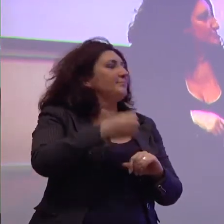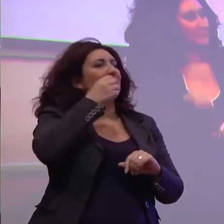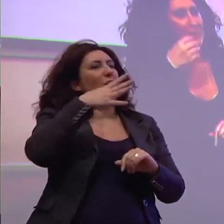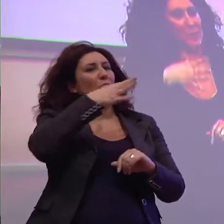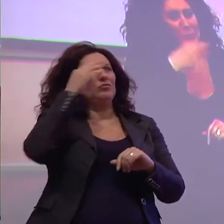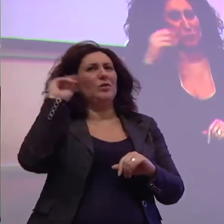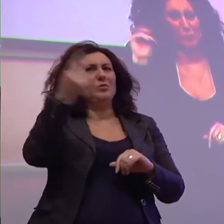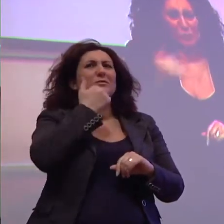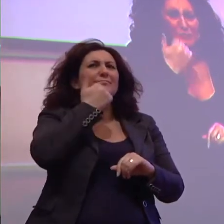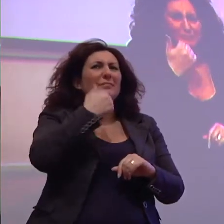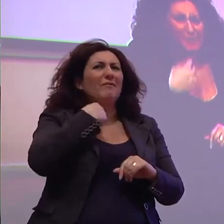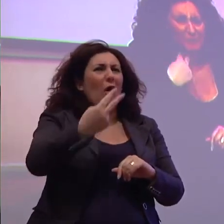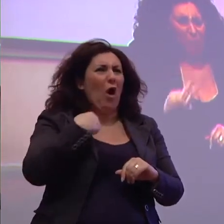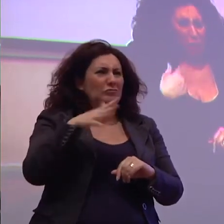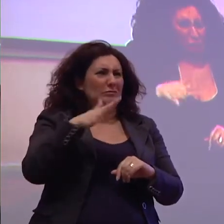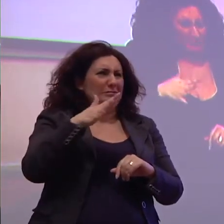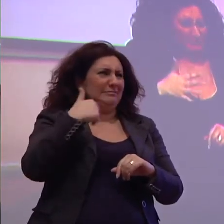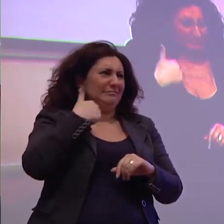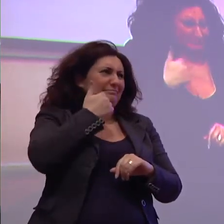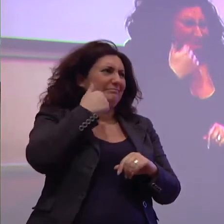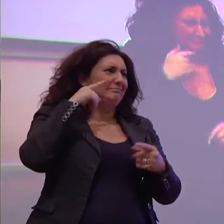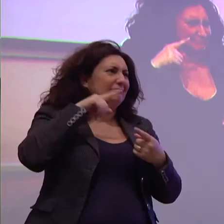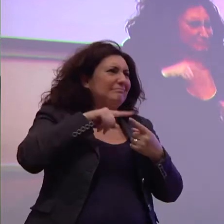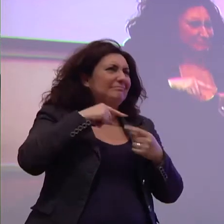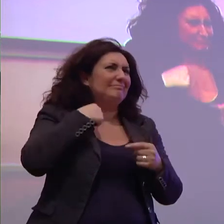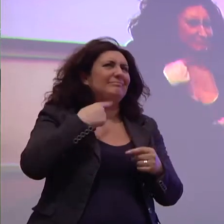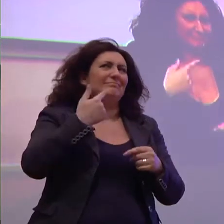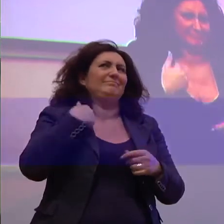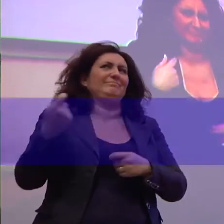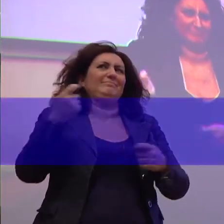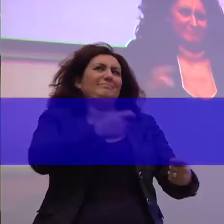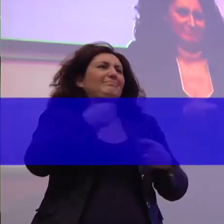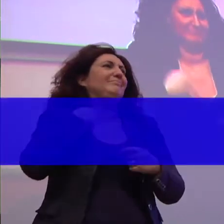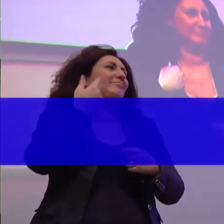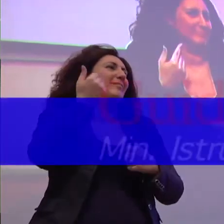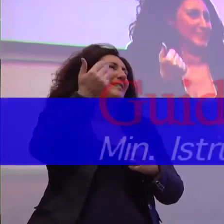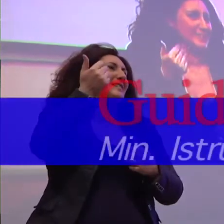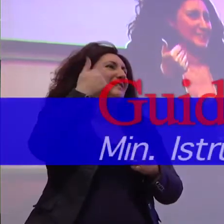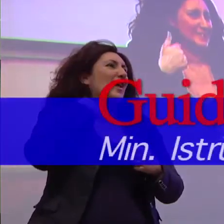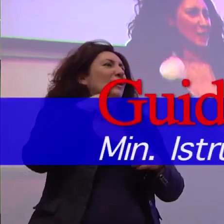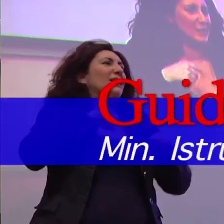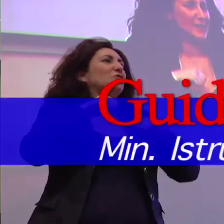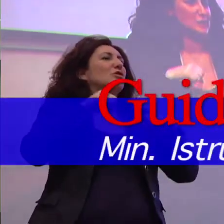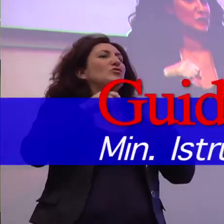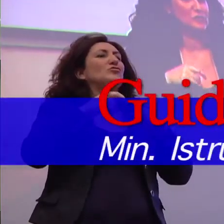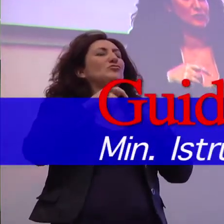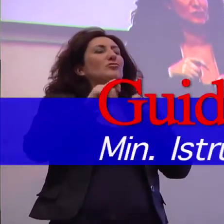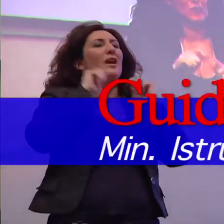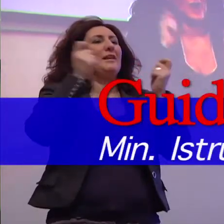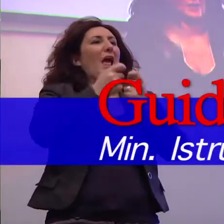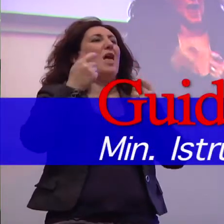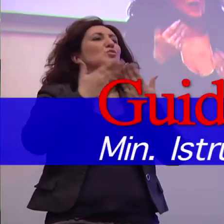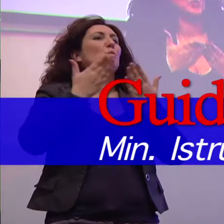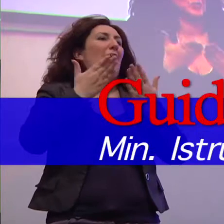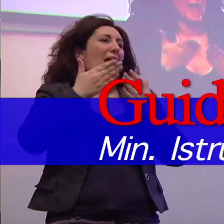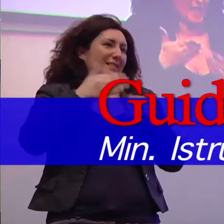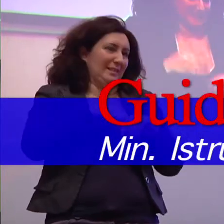scusate la voce, porto il saluto della direzione generale per lo studente, in particolare del direttore Giovanna Boda e dell